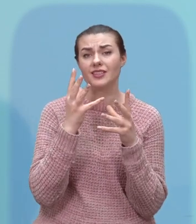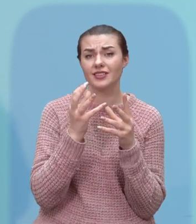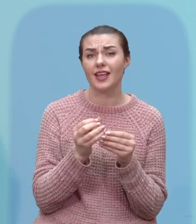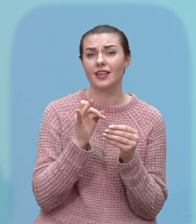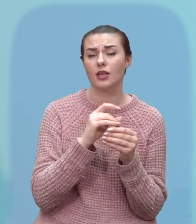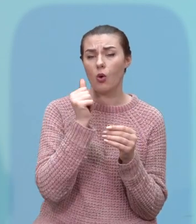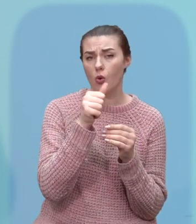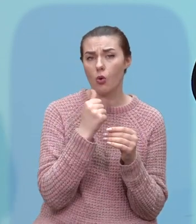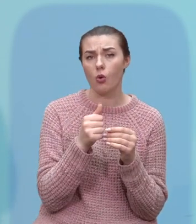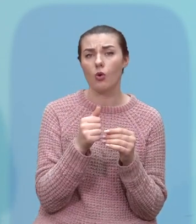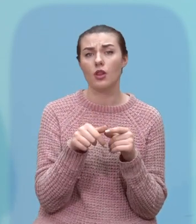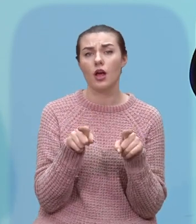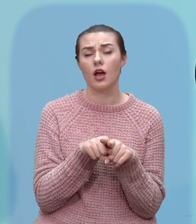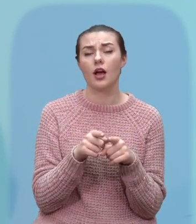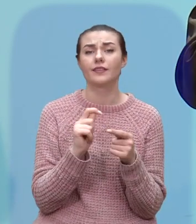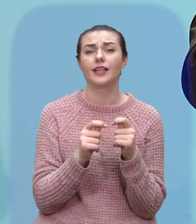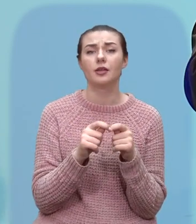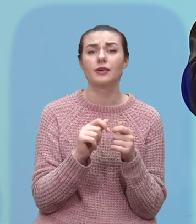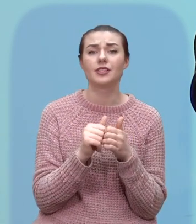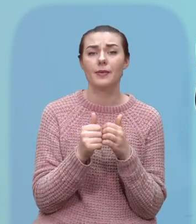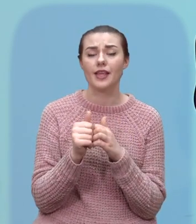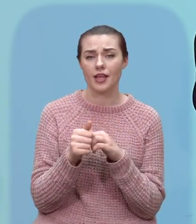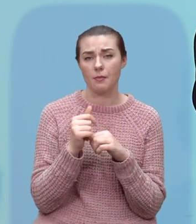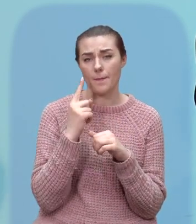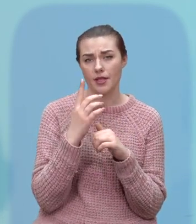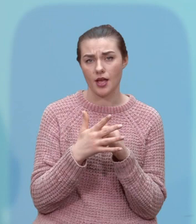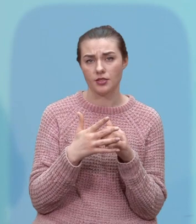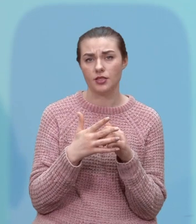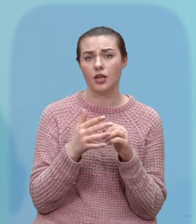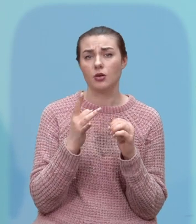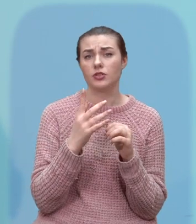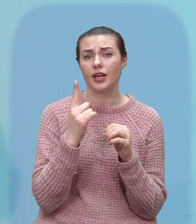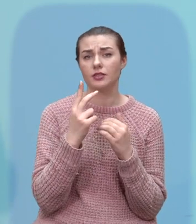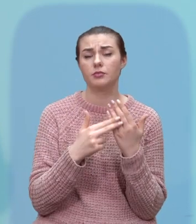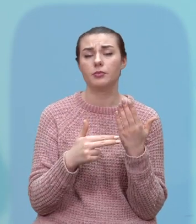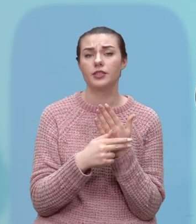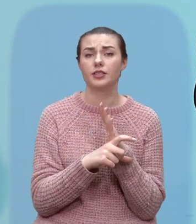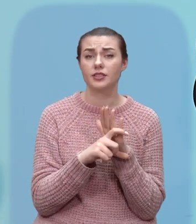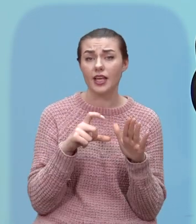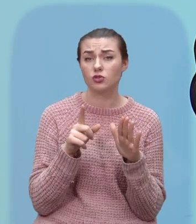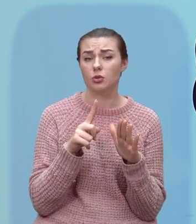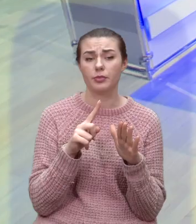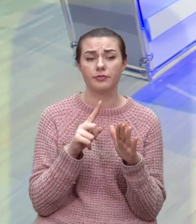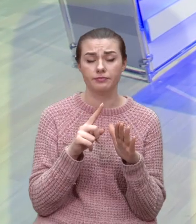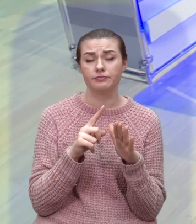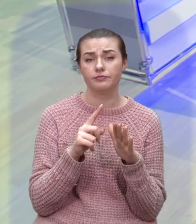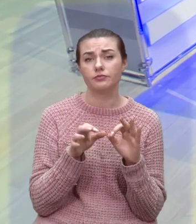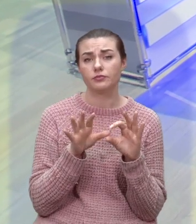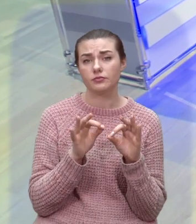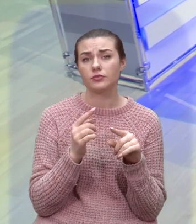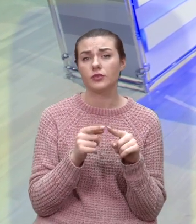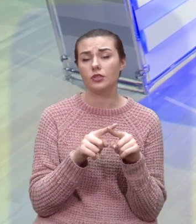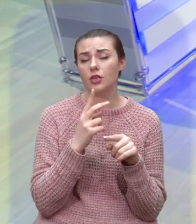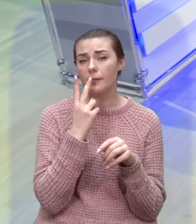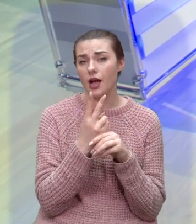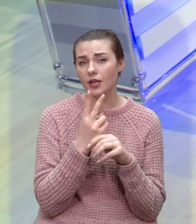день и год взаим как взаимозаменяемые понятия просто один библейский текст чтобы мы не быть голословным